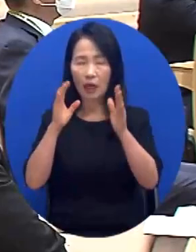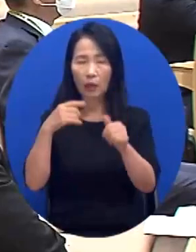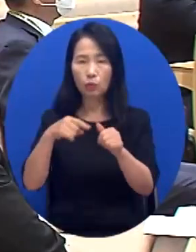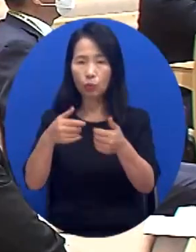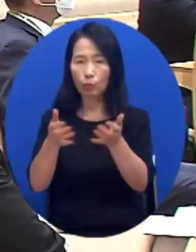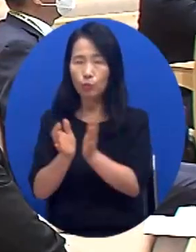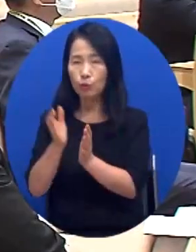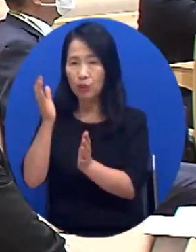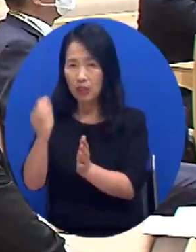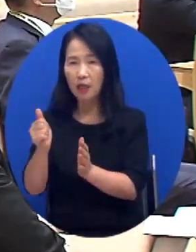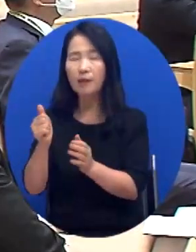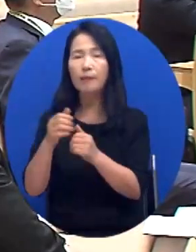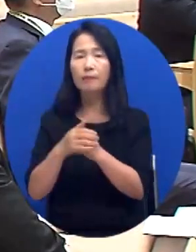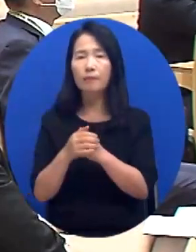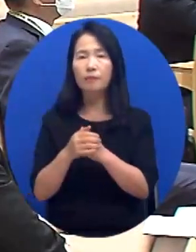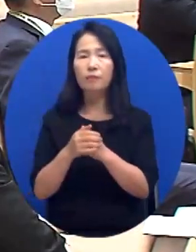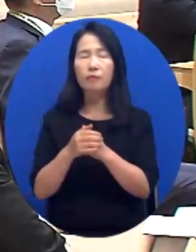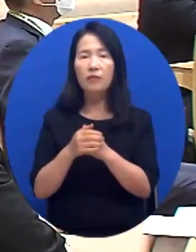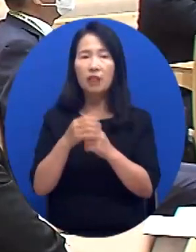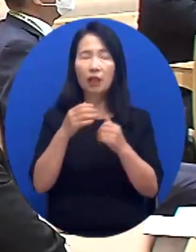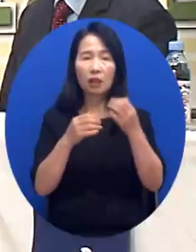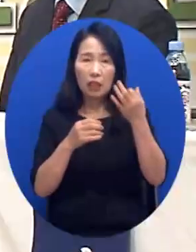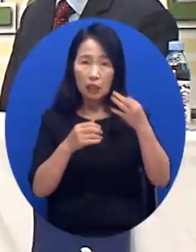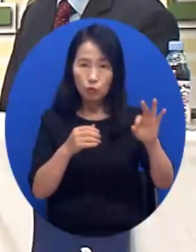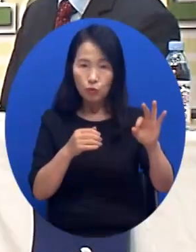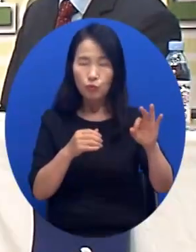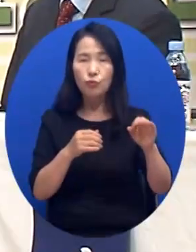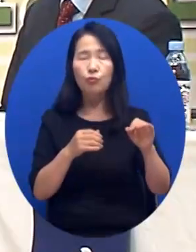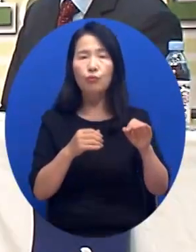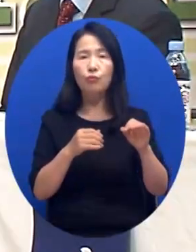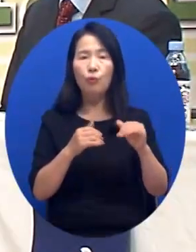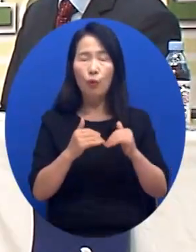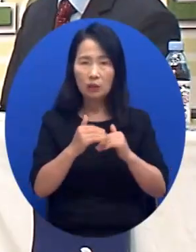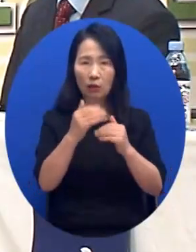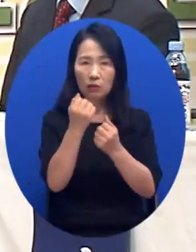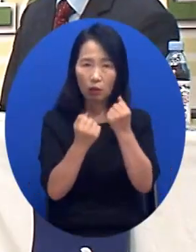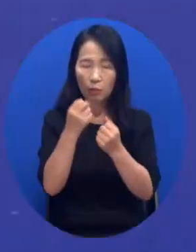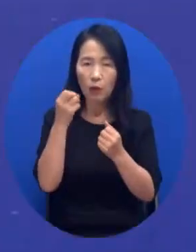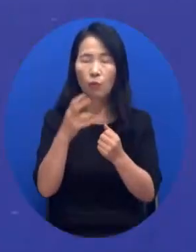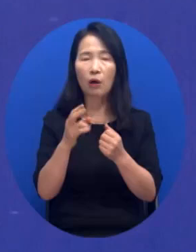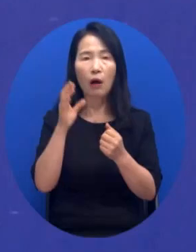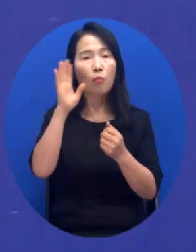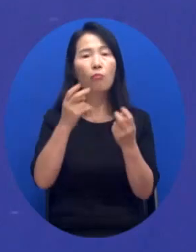인준 부결에 관한 설명과 앞으로의 대안 마련을 요청했습니다.